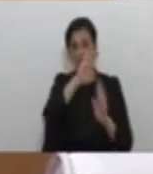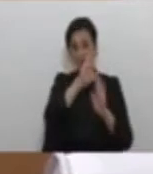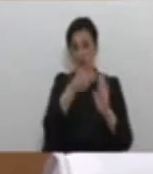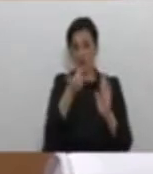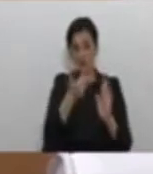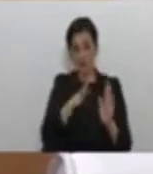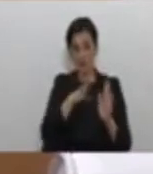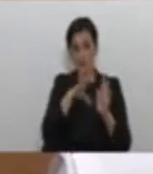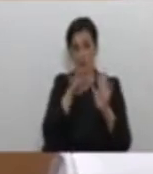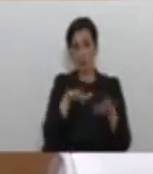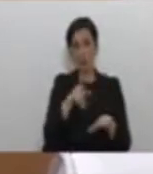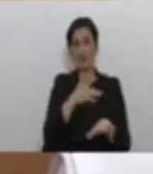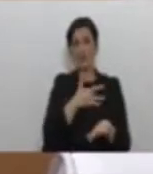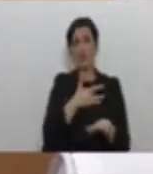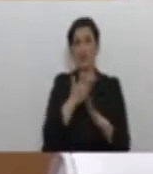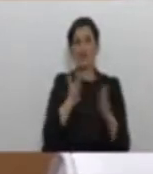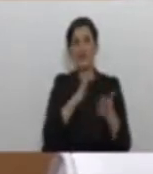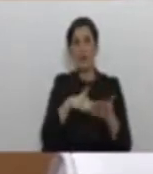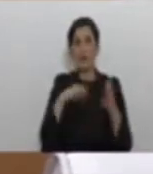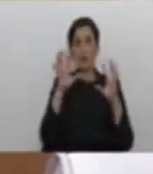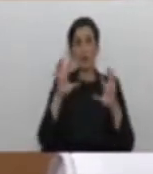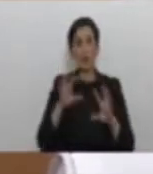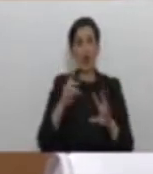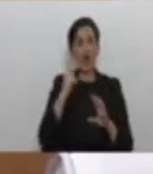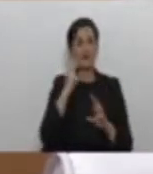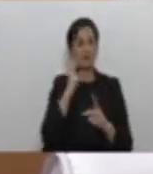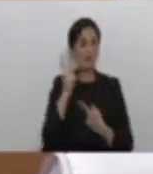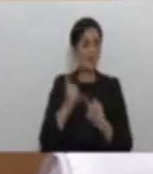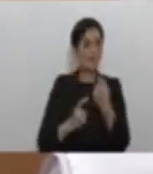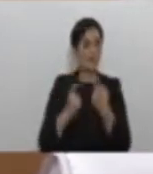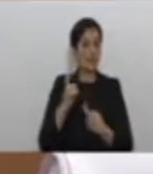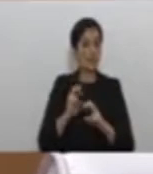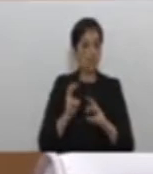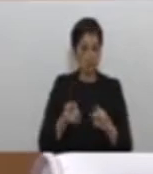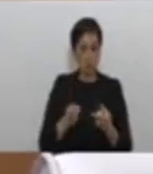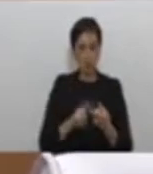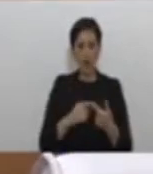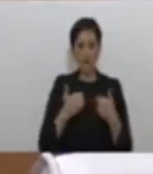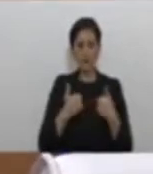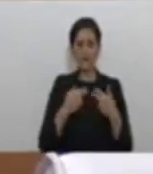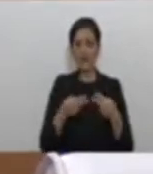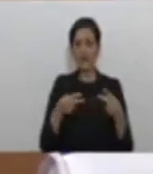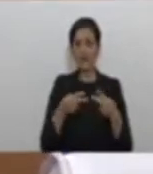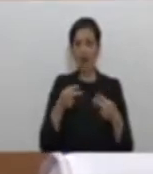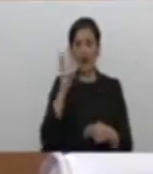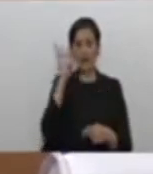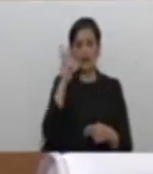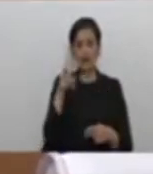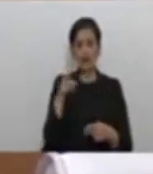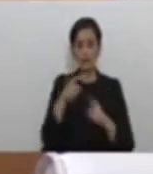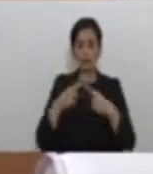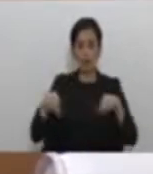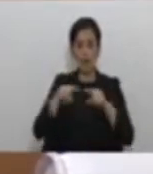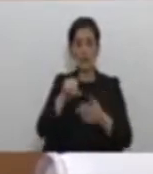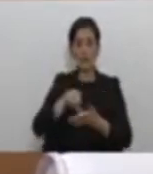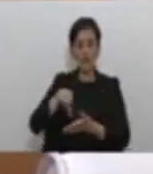რამდენადაც სავარაუდო უკანონო მიყურადება ასევე უკავშირდებოდა ჩვენს პარტნიორ დიპლომატიური კორპუსის